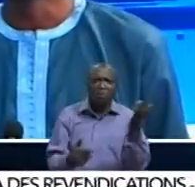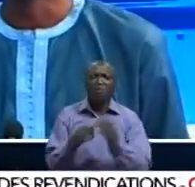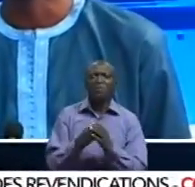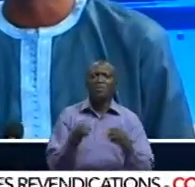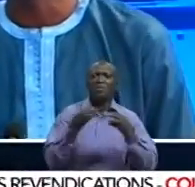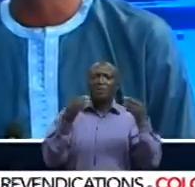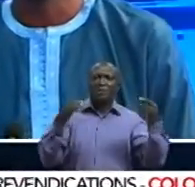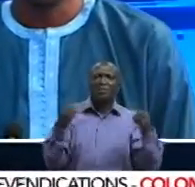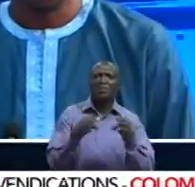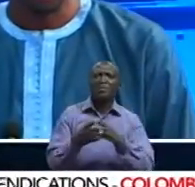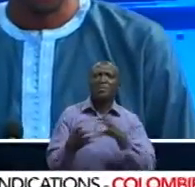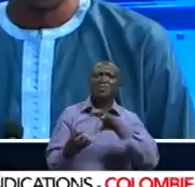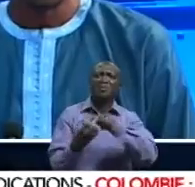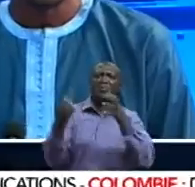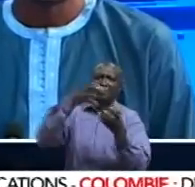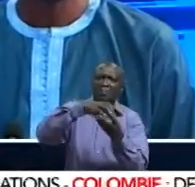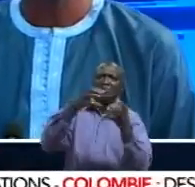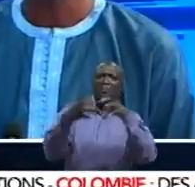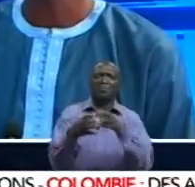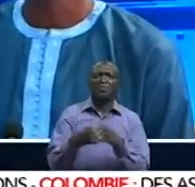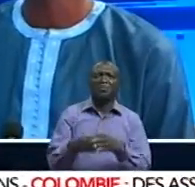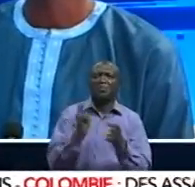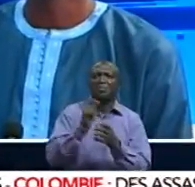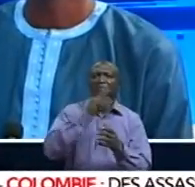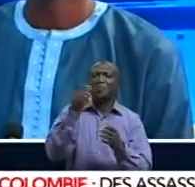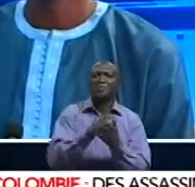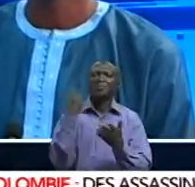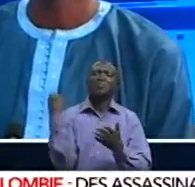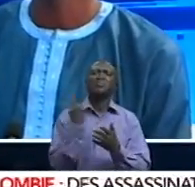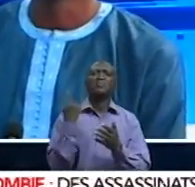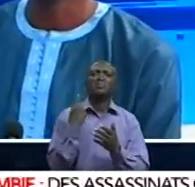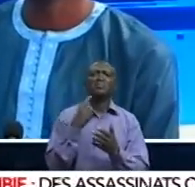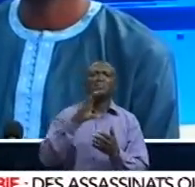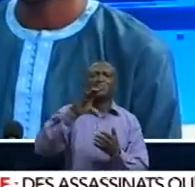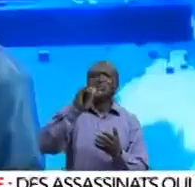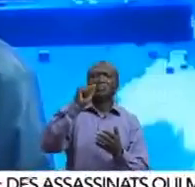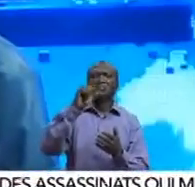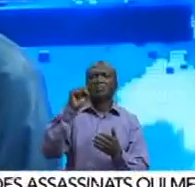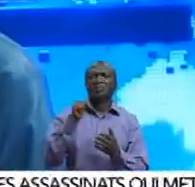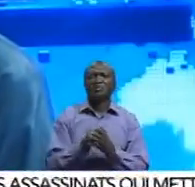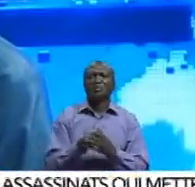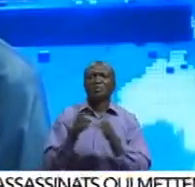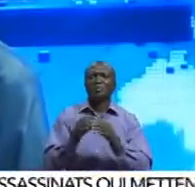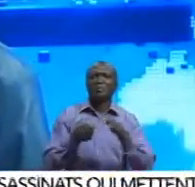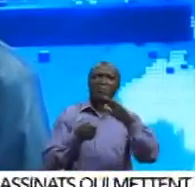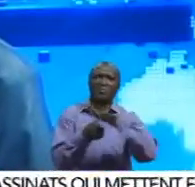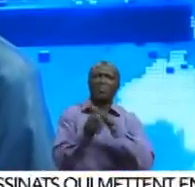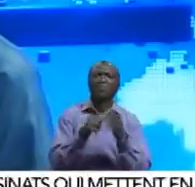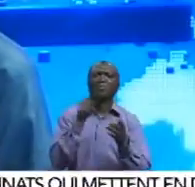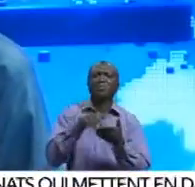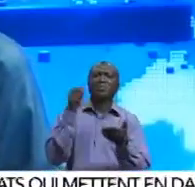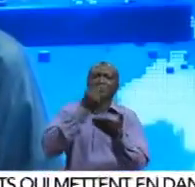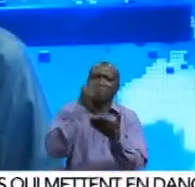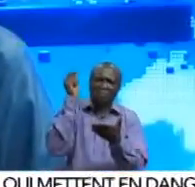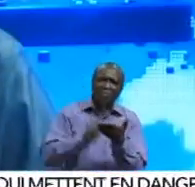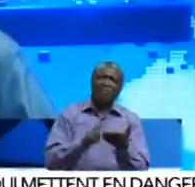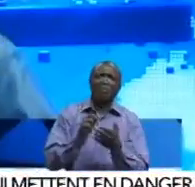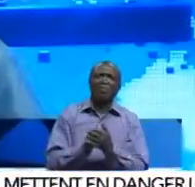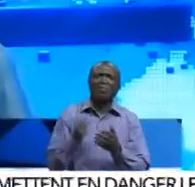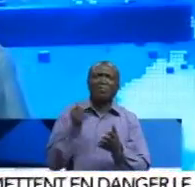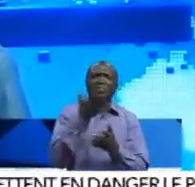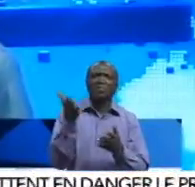combinées il faut savoir que ce ne sont pas les seuls cas de meurtre qu'on a noté euh c'est c'est vrai que il y